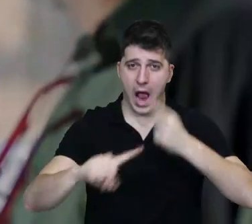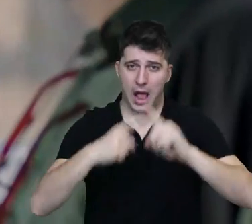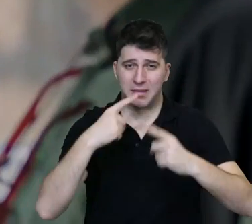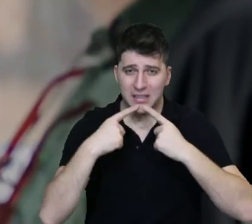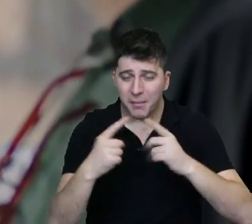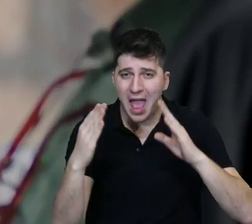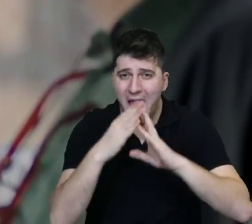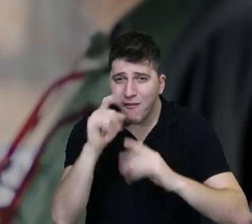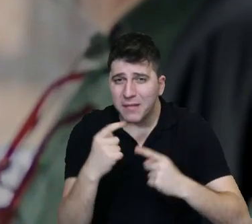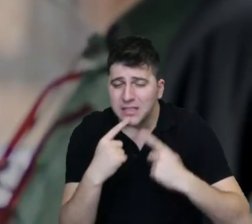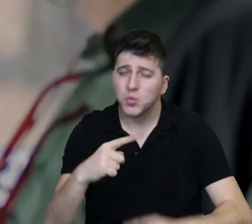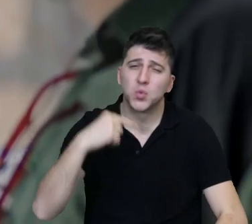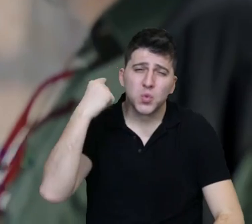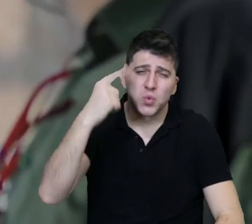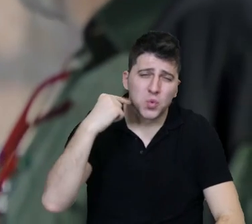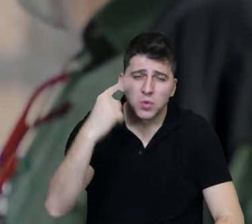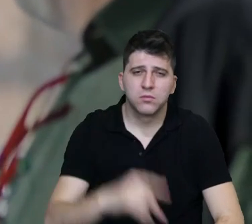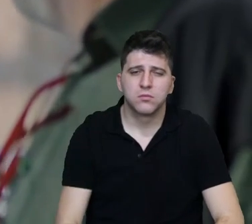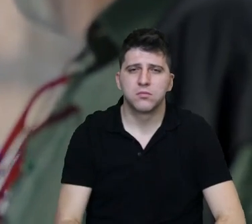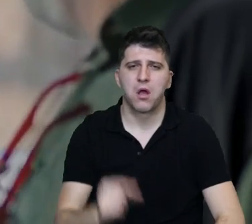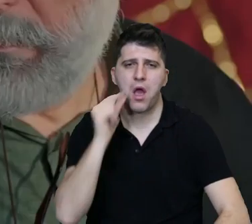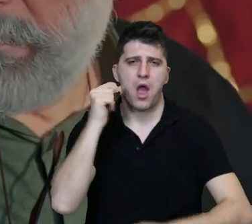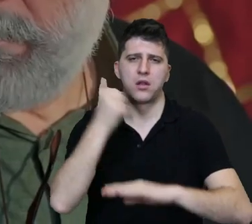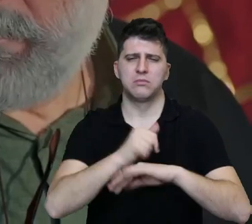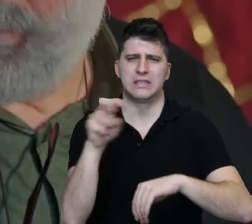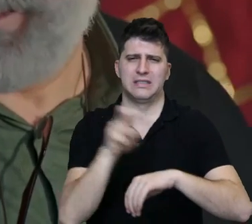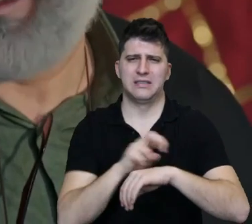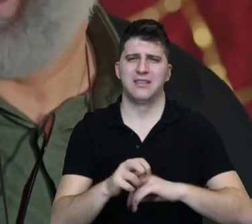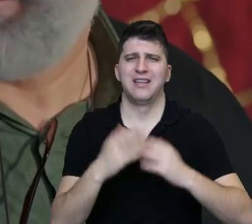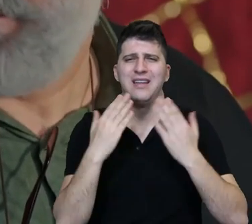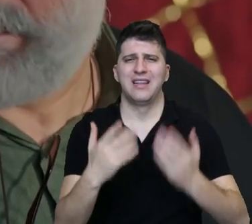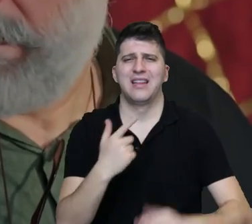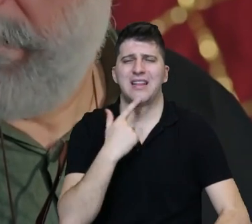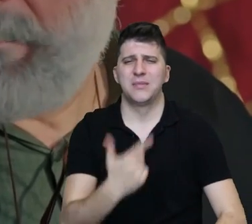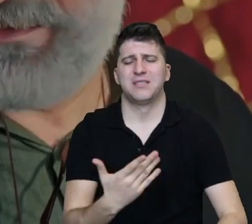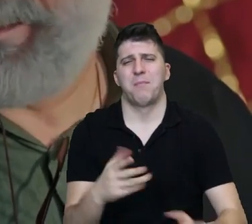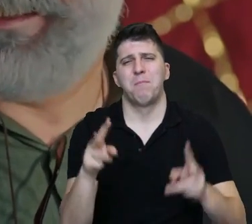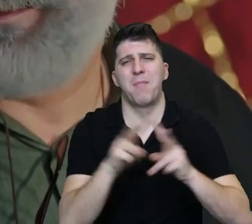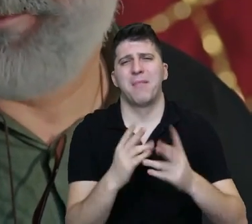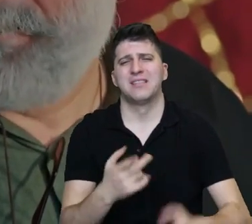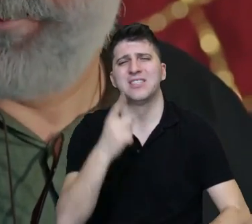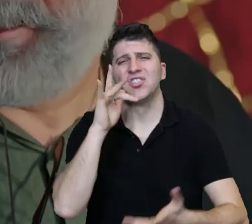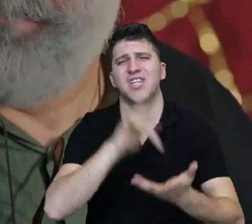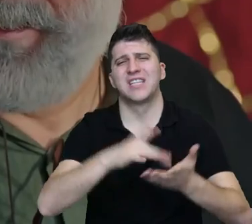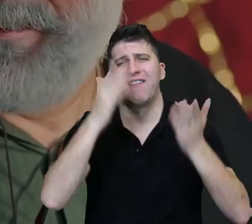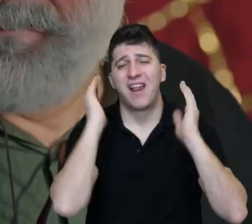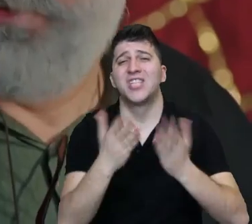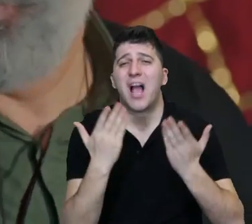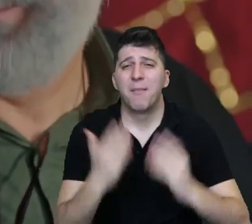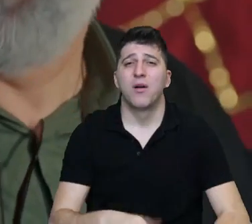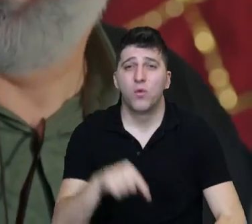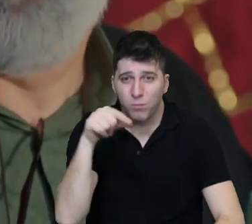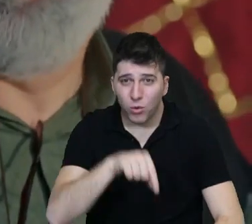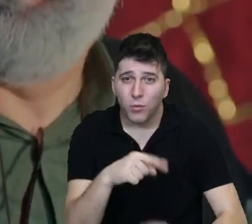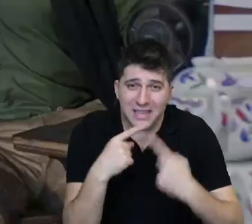desem, ev mi desem derken Hazret sinirlenmiş. Ulan demiş Derviş Mehmet, Allah senin cezanı verecek ama